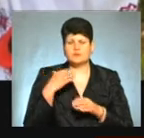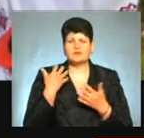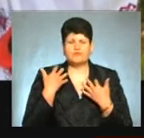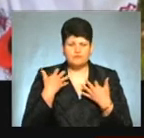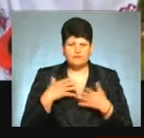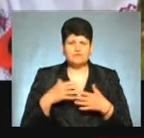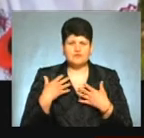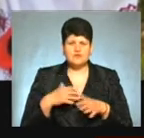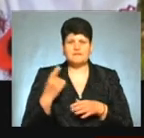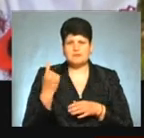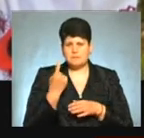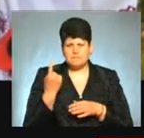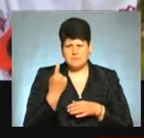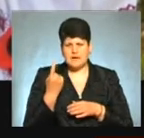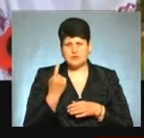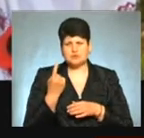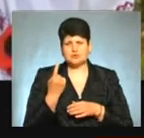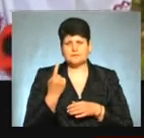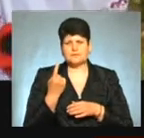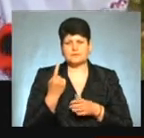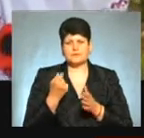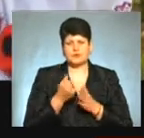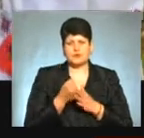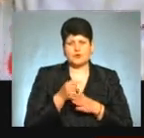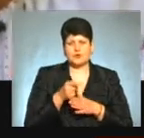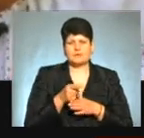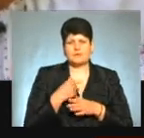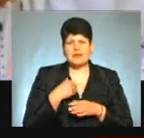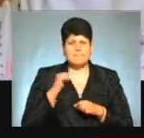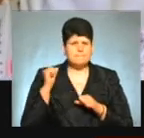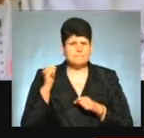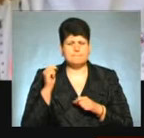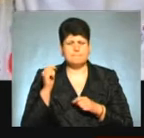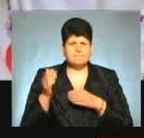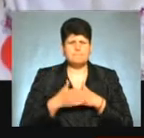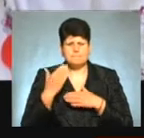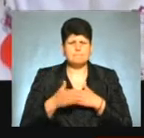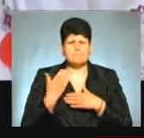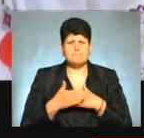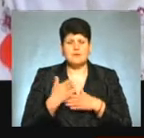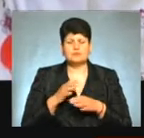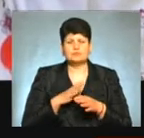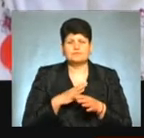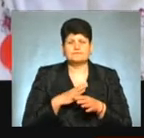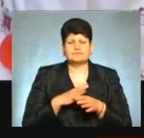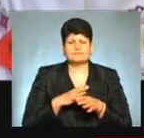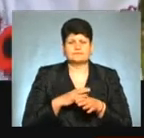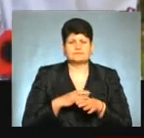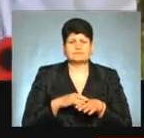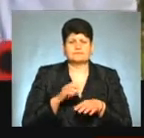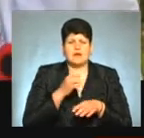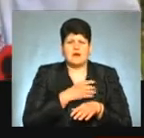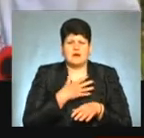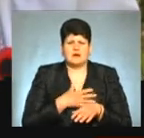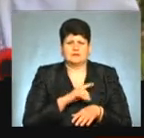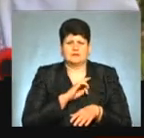від коли, від першого до того, то вони мене так збили, що був один струп.